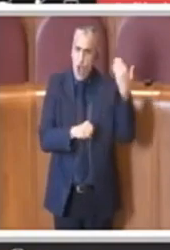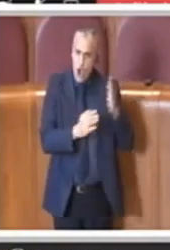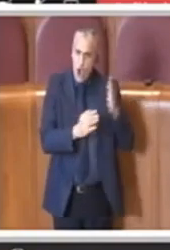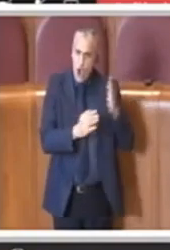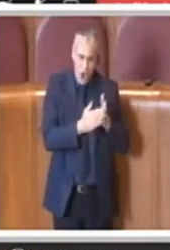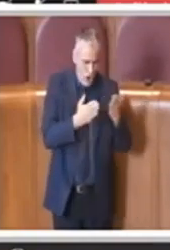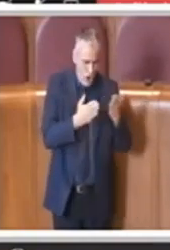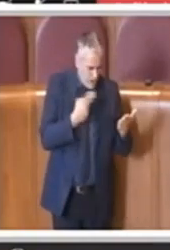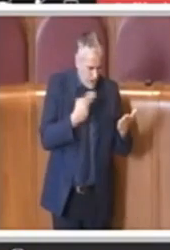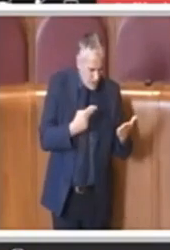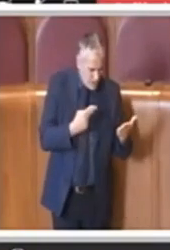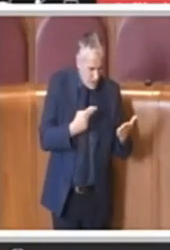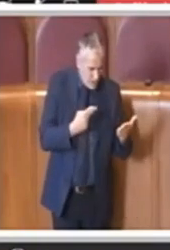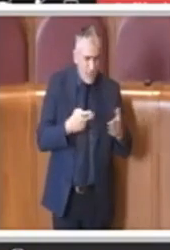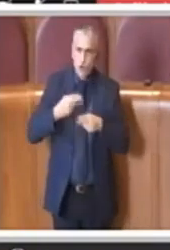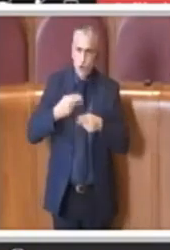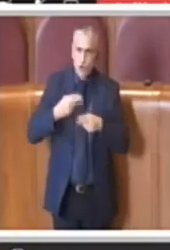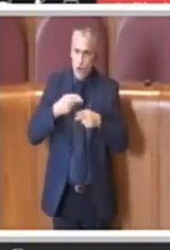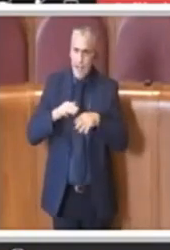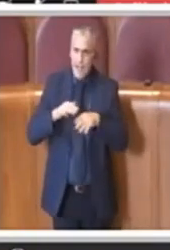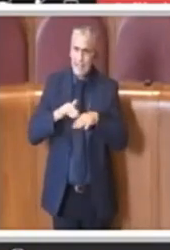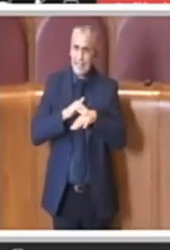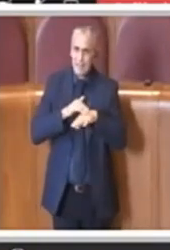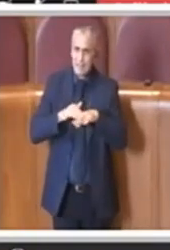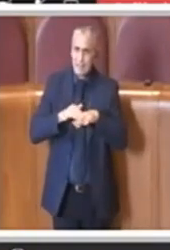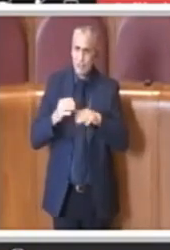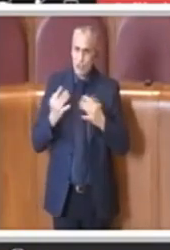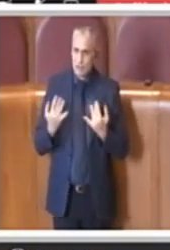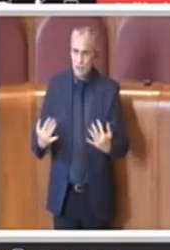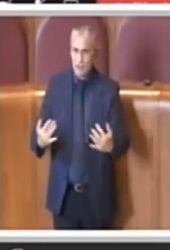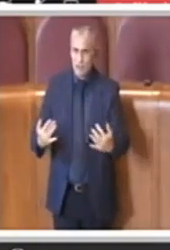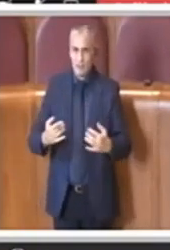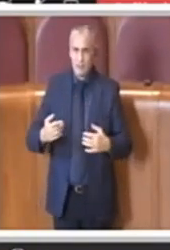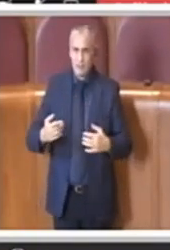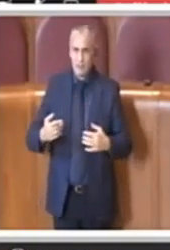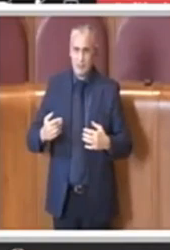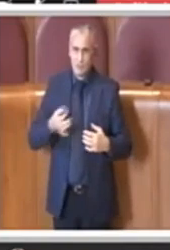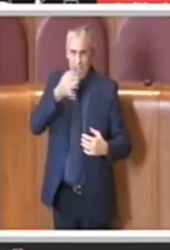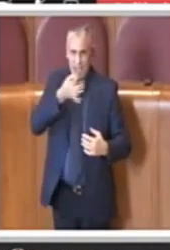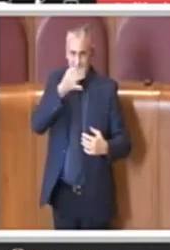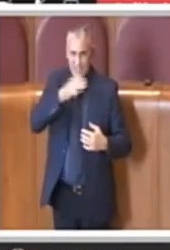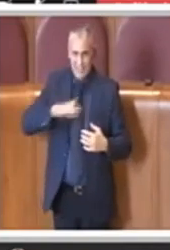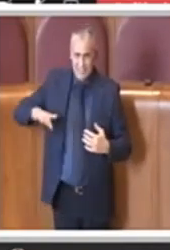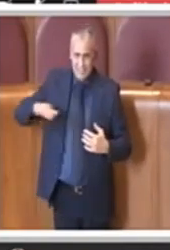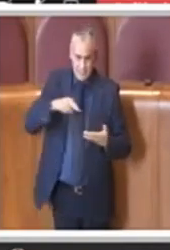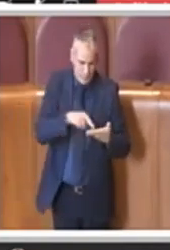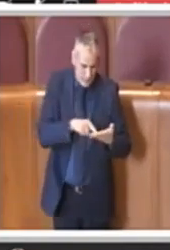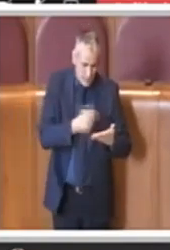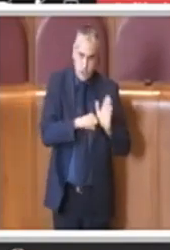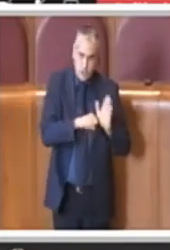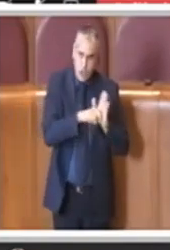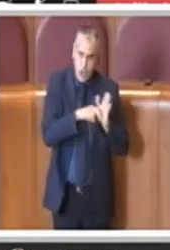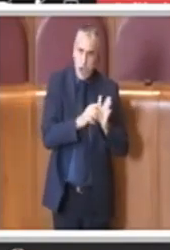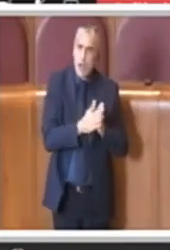parlavano appunto del servizio giardini che viveva un momento